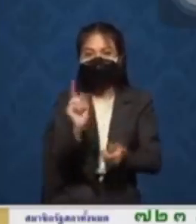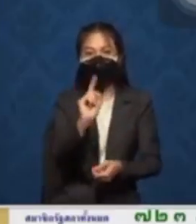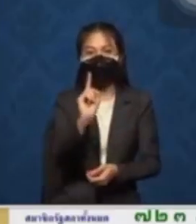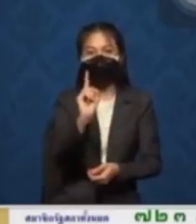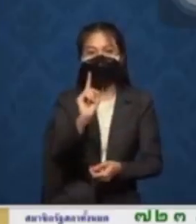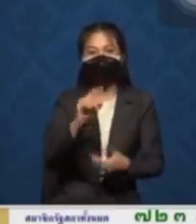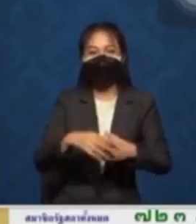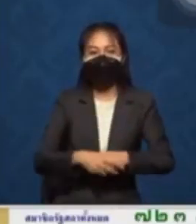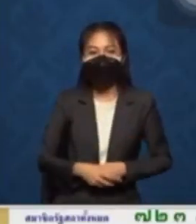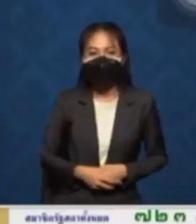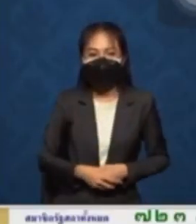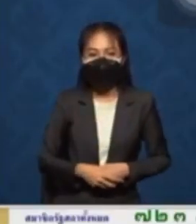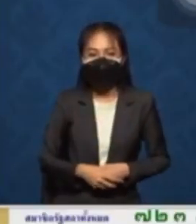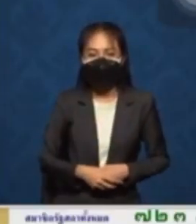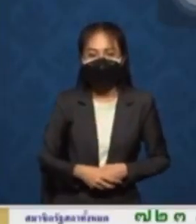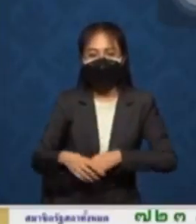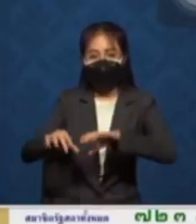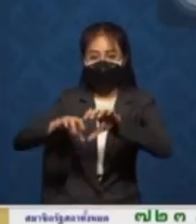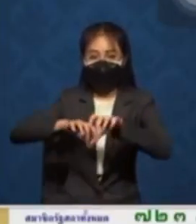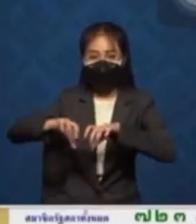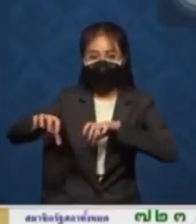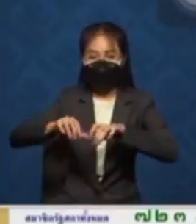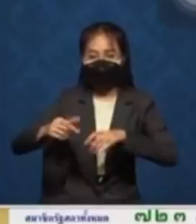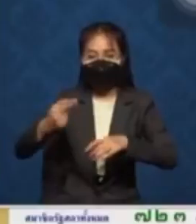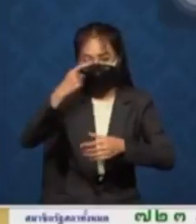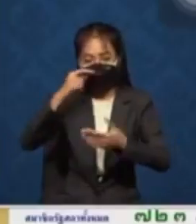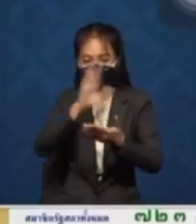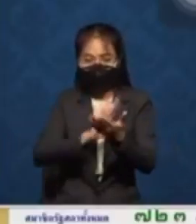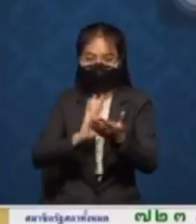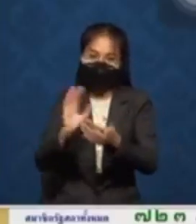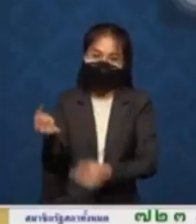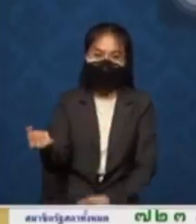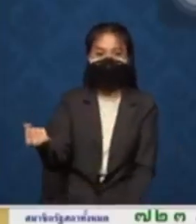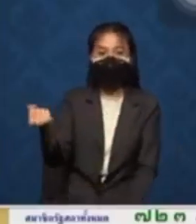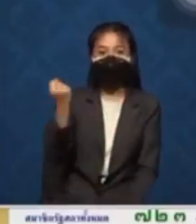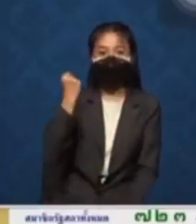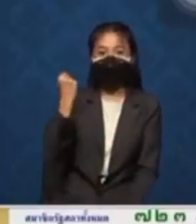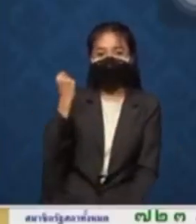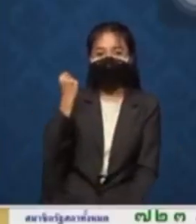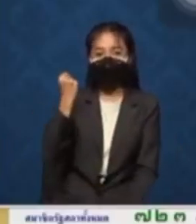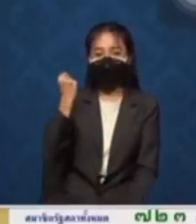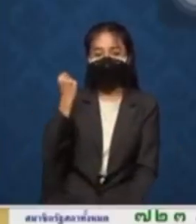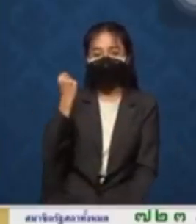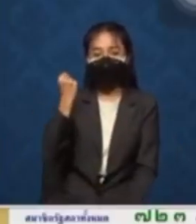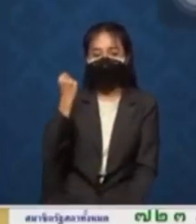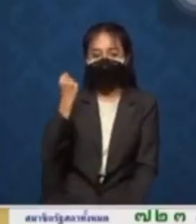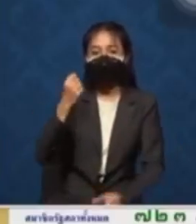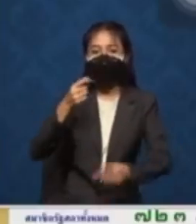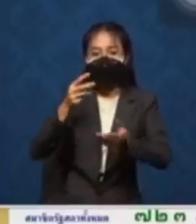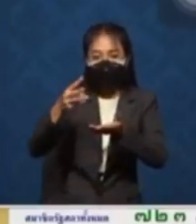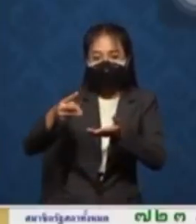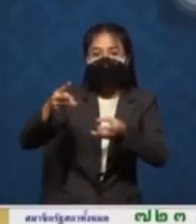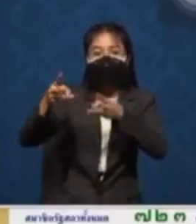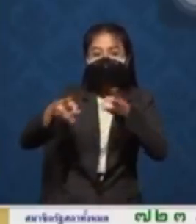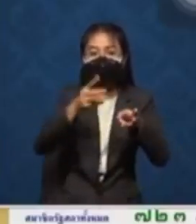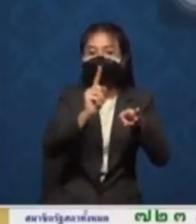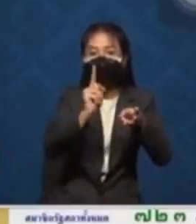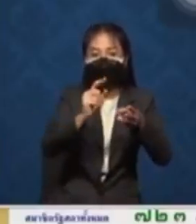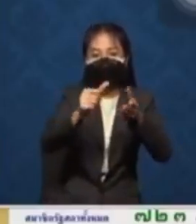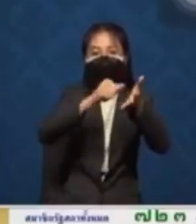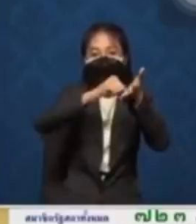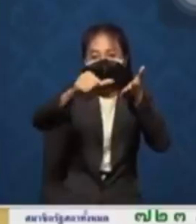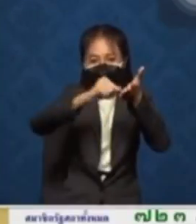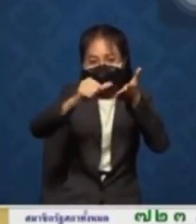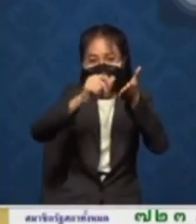การตอนนี้คือการทำให้ประเทศนั้นแข็งแรงเพื่อเดินสู่อนาคตผ่านการแก้รัฐธรรมนูญที่เปรียบเสมือนการฉีดวัคซีนเพื่อสร้